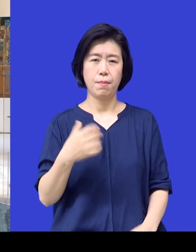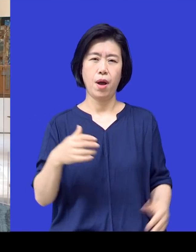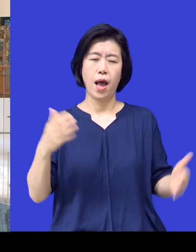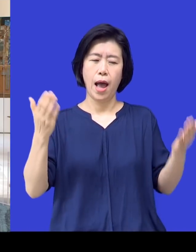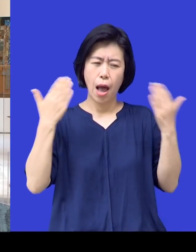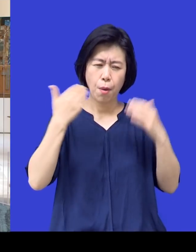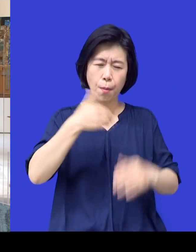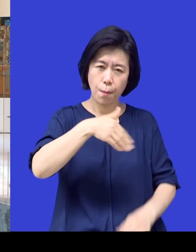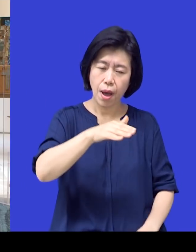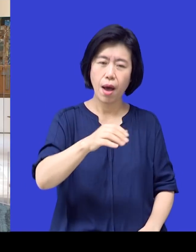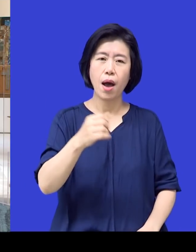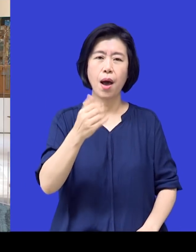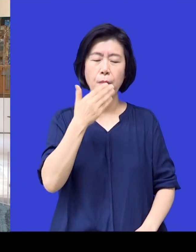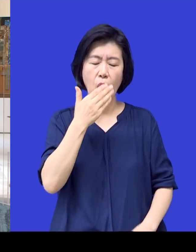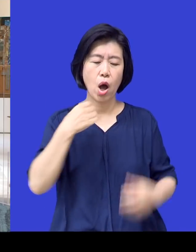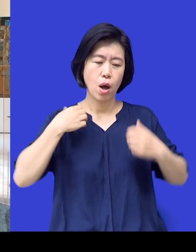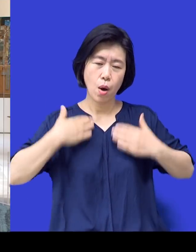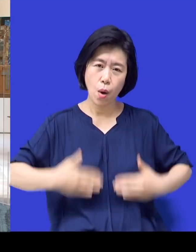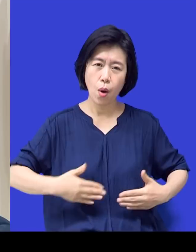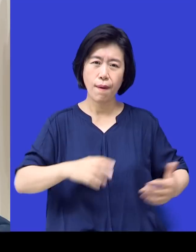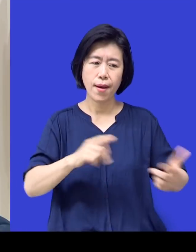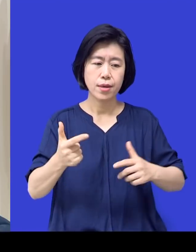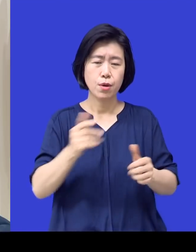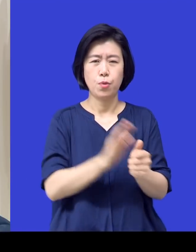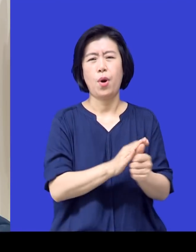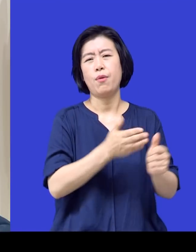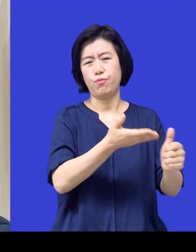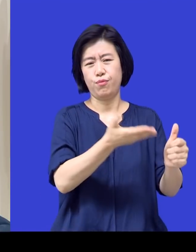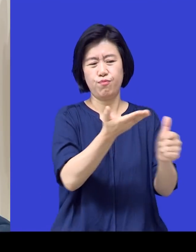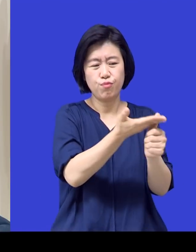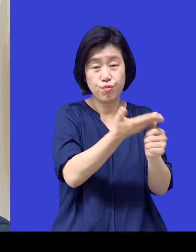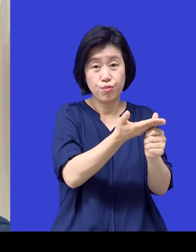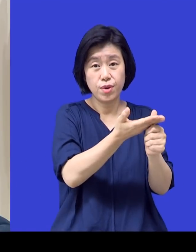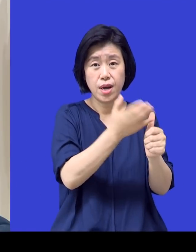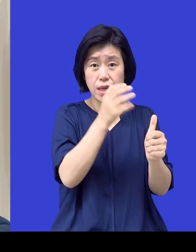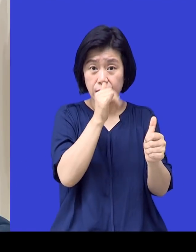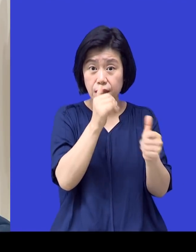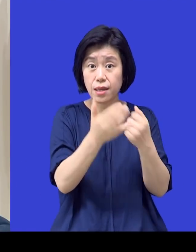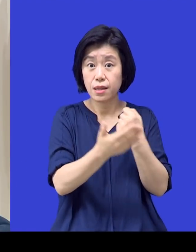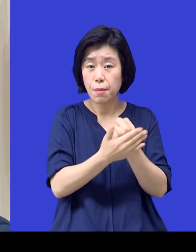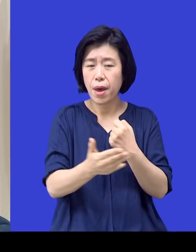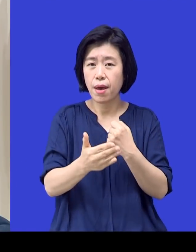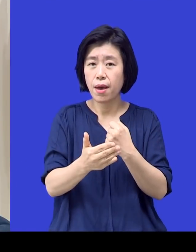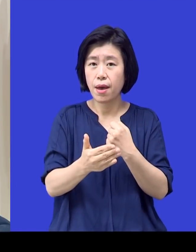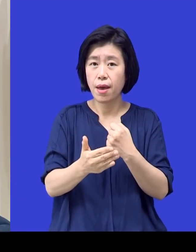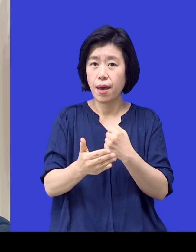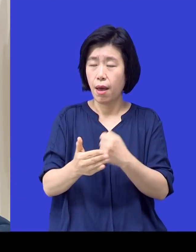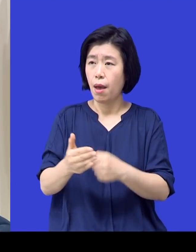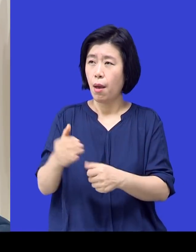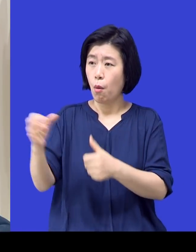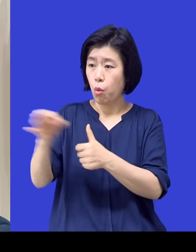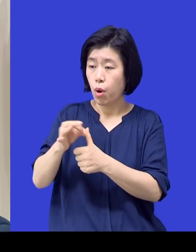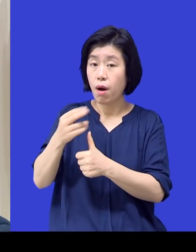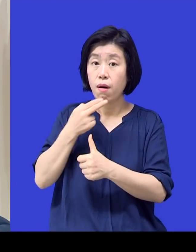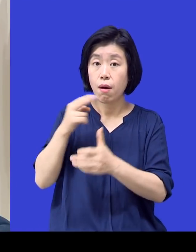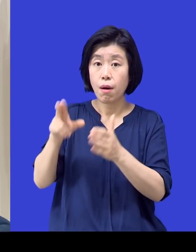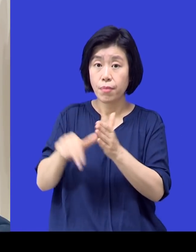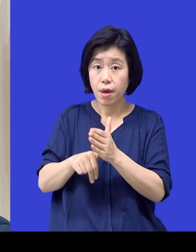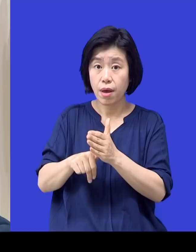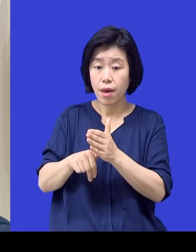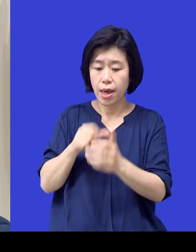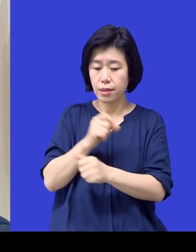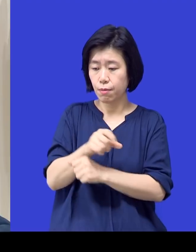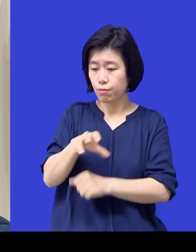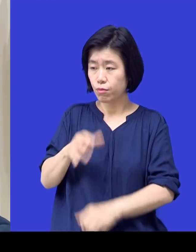해결해 줘야 되잖아요. 그러니까 양육비가 되다 보니까 후원금이 밀렸습니다. 어떻게 안 되겠습니까? 하고 전화를 드리는데